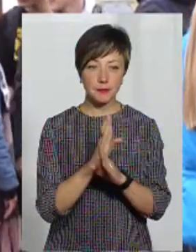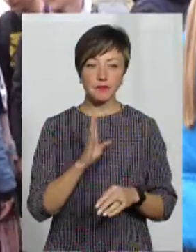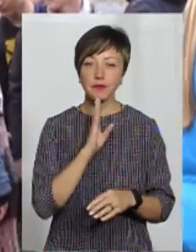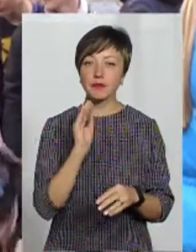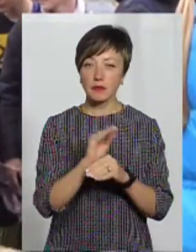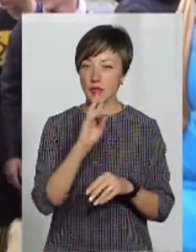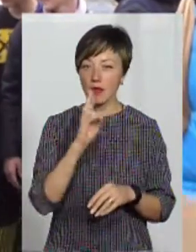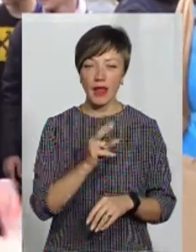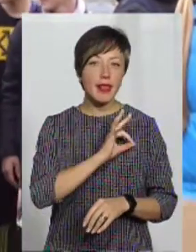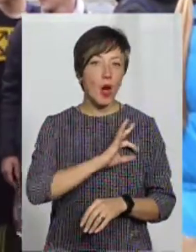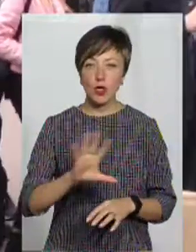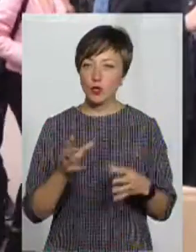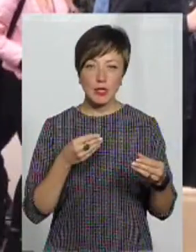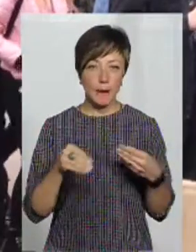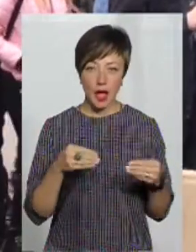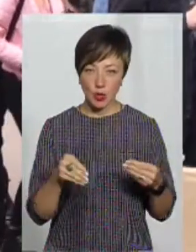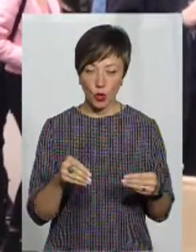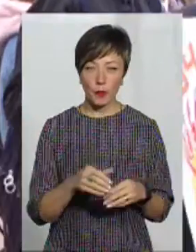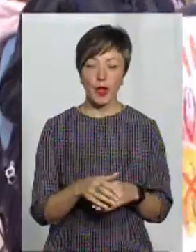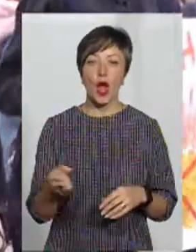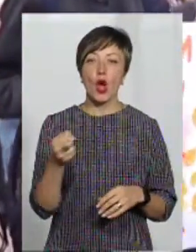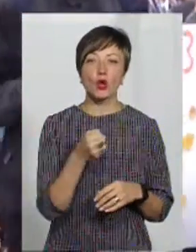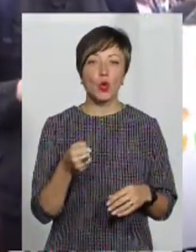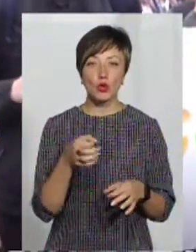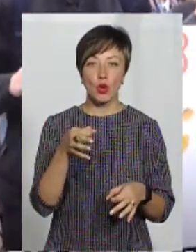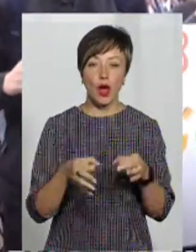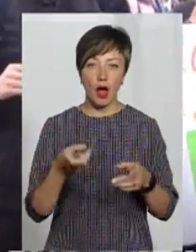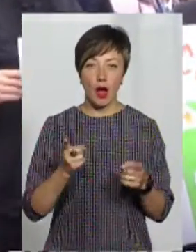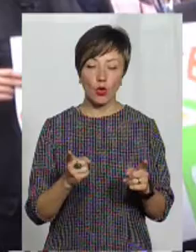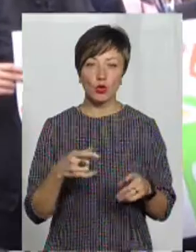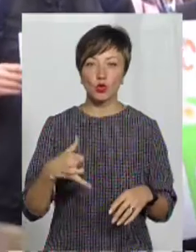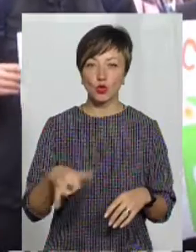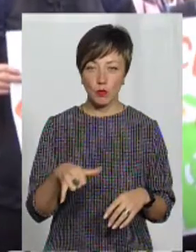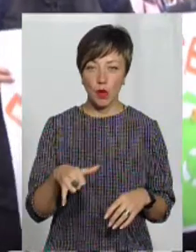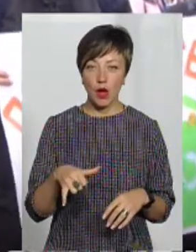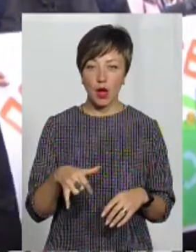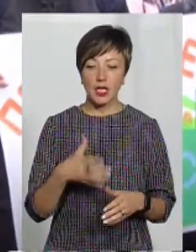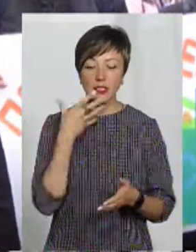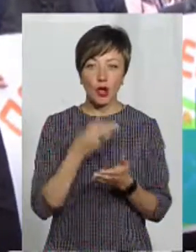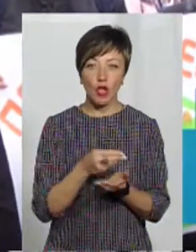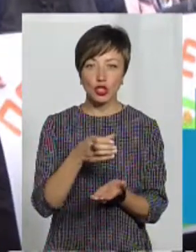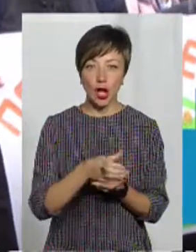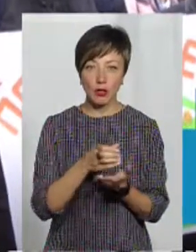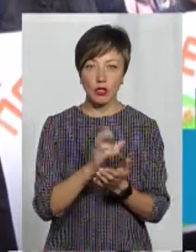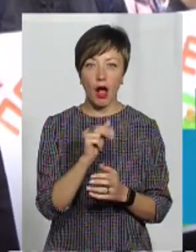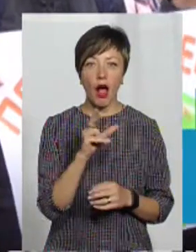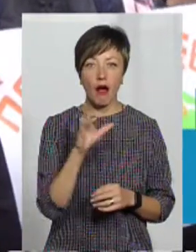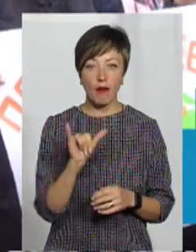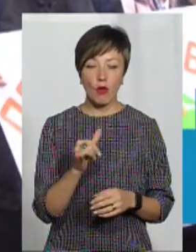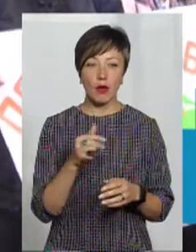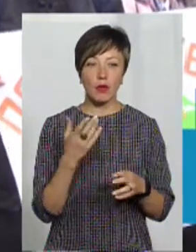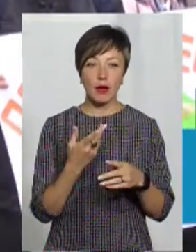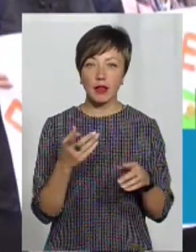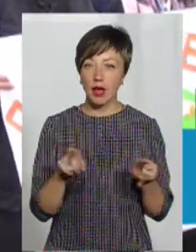додає, 2 роки не користується пластиком. Ношу екосумку, не ходжу зі своєю чашкою на каву, так само воду